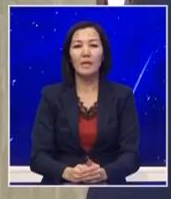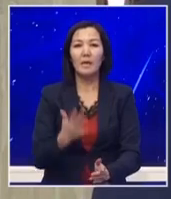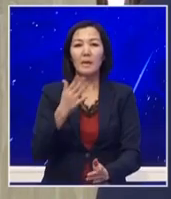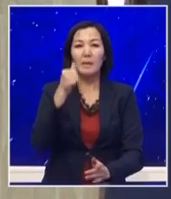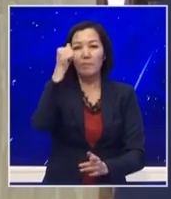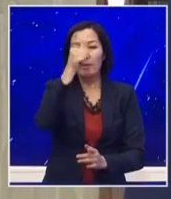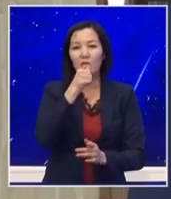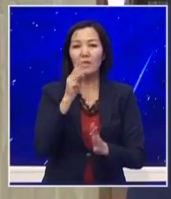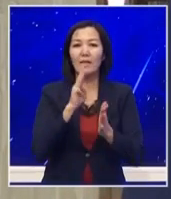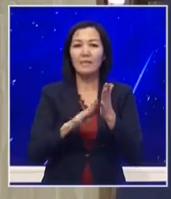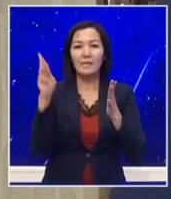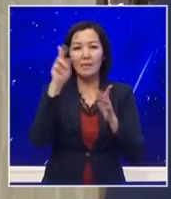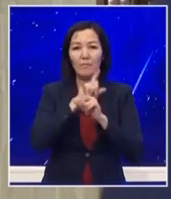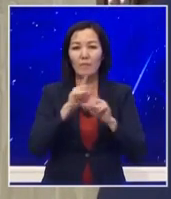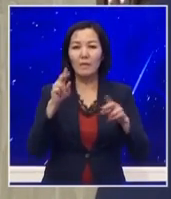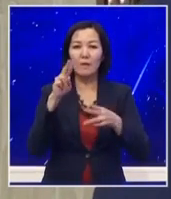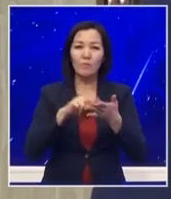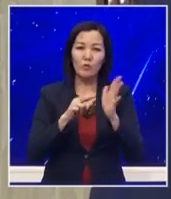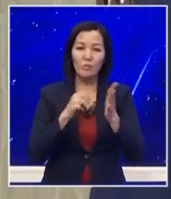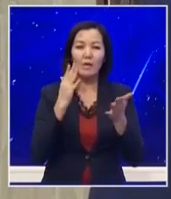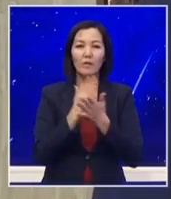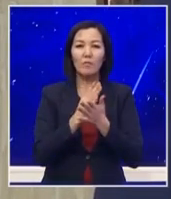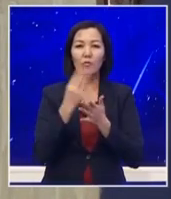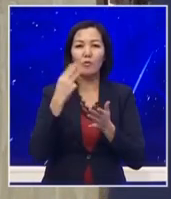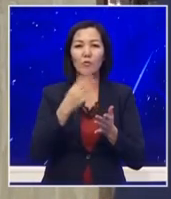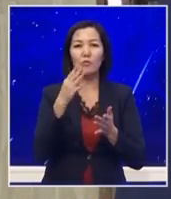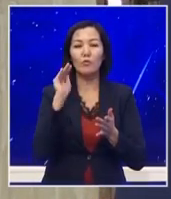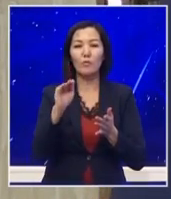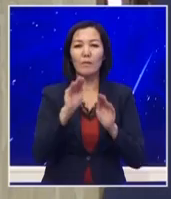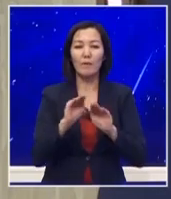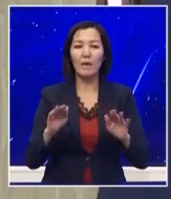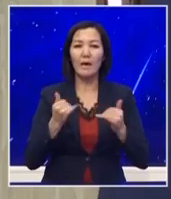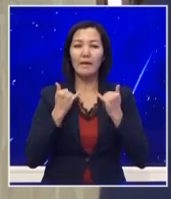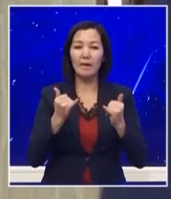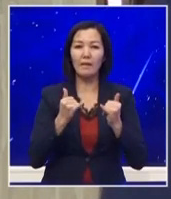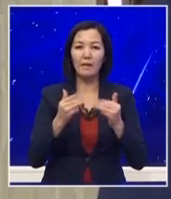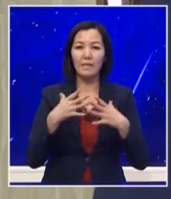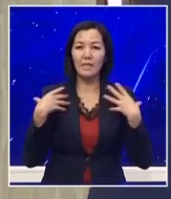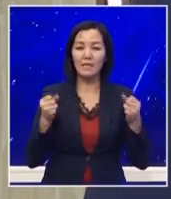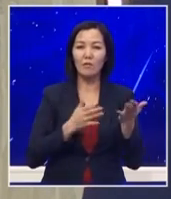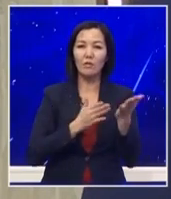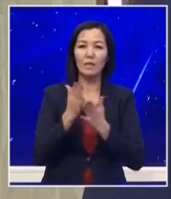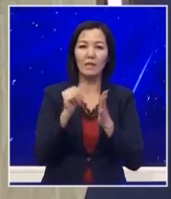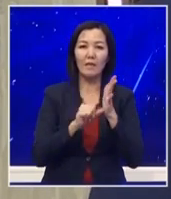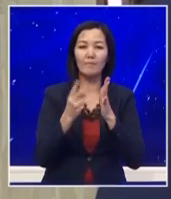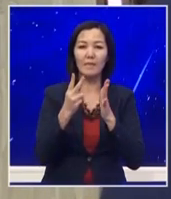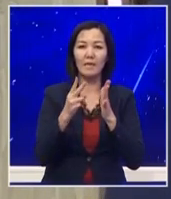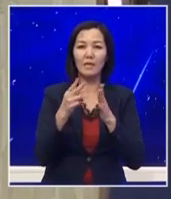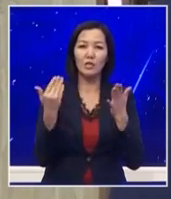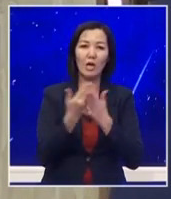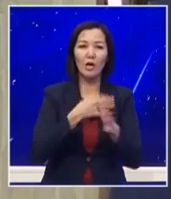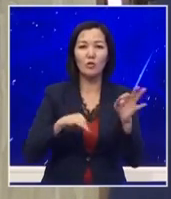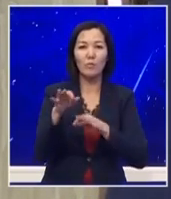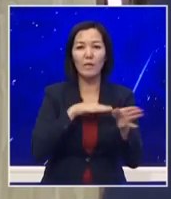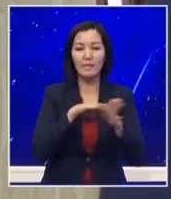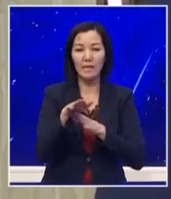жылда кем дегенде 80 мектеп жоспарлап отырмыз. 34 мың балаға арналған. Денсаулық саласында 62 жаңа жобалар іске асырылады. Оның